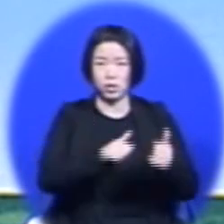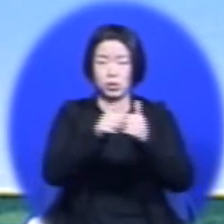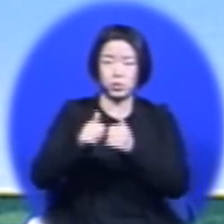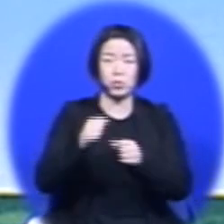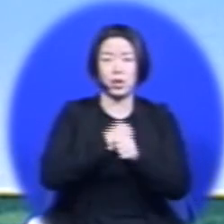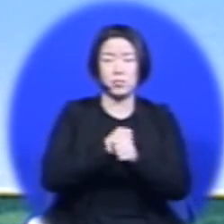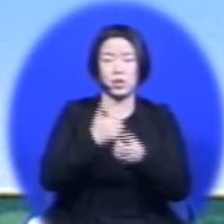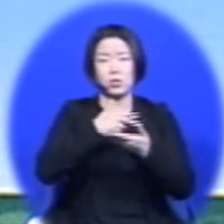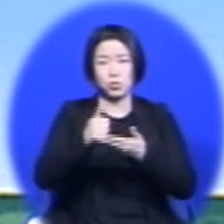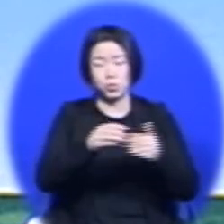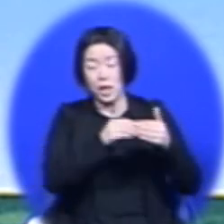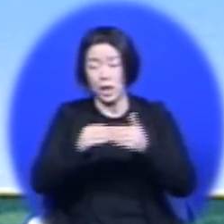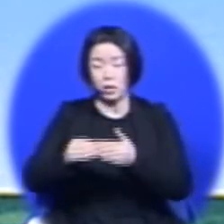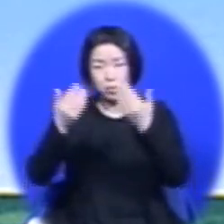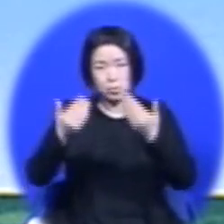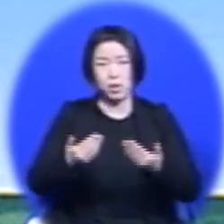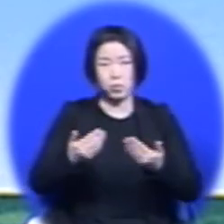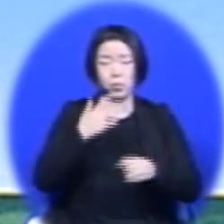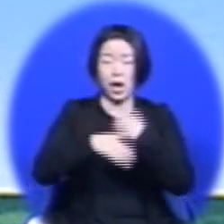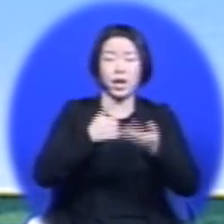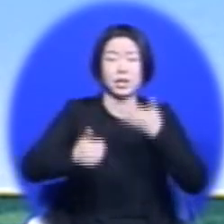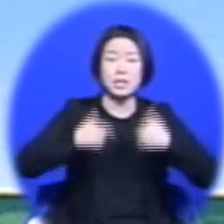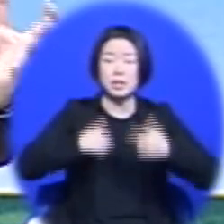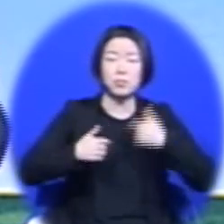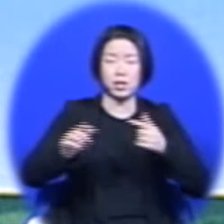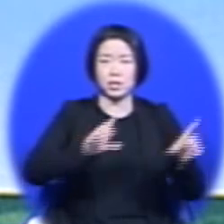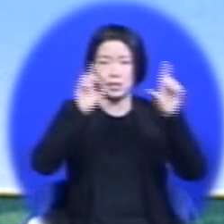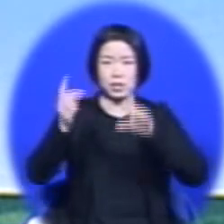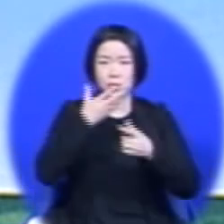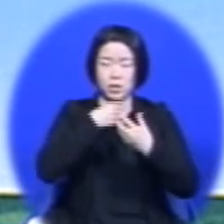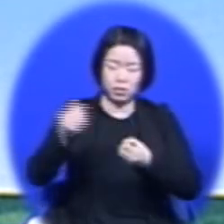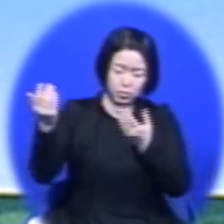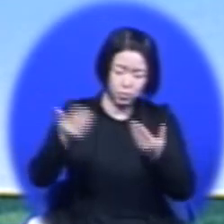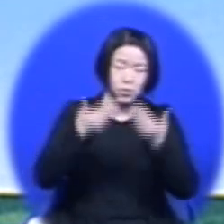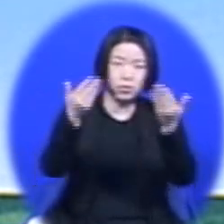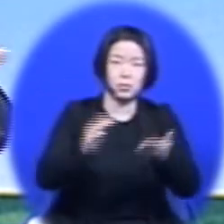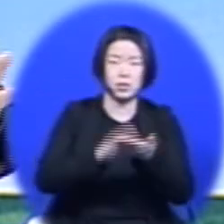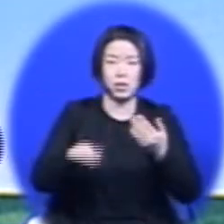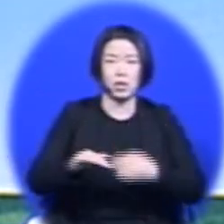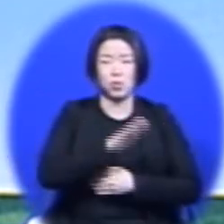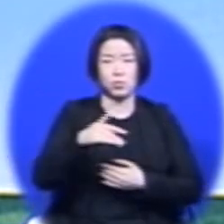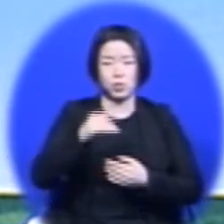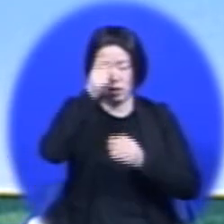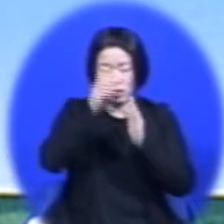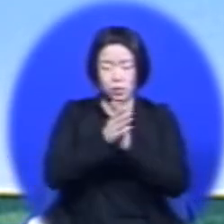주의 인도를 받으며 하나님이 기뻐하시는 삶을 살게 되기를 축원합니다. 이 시간 우리